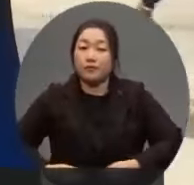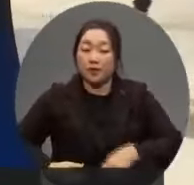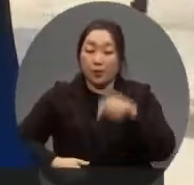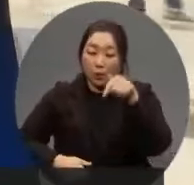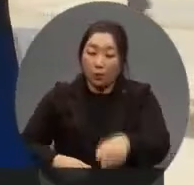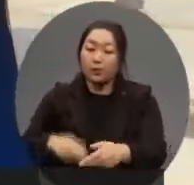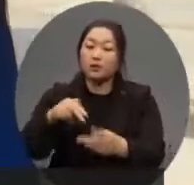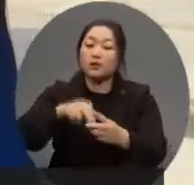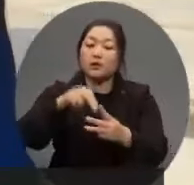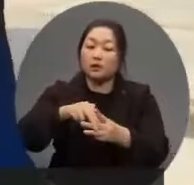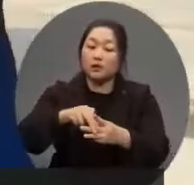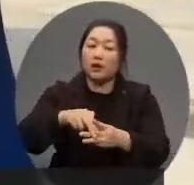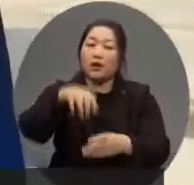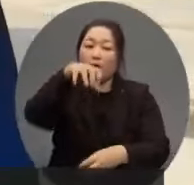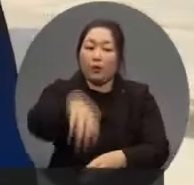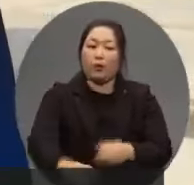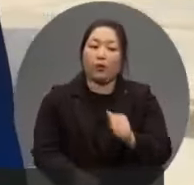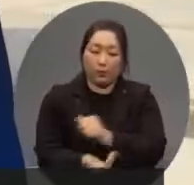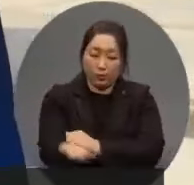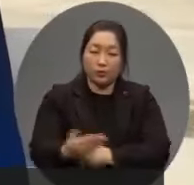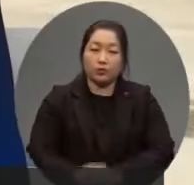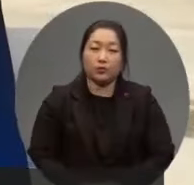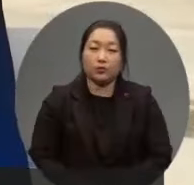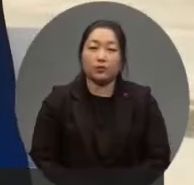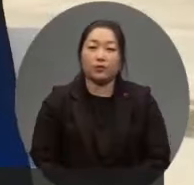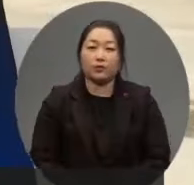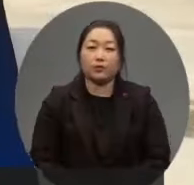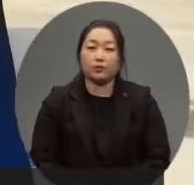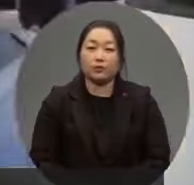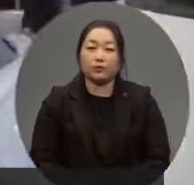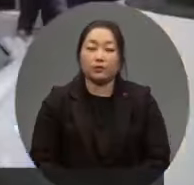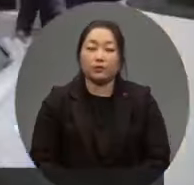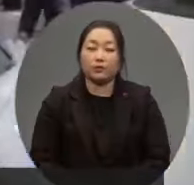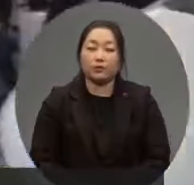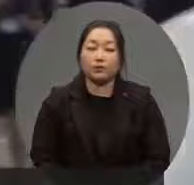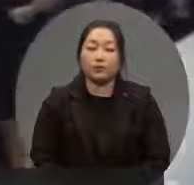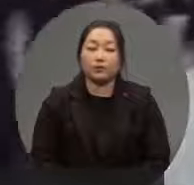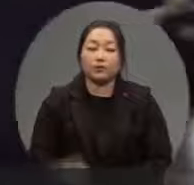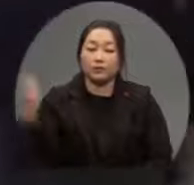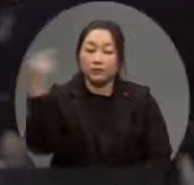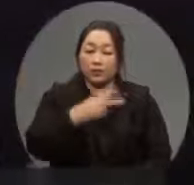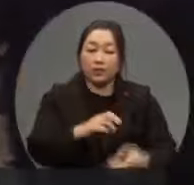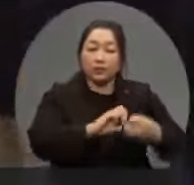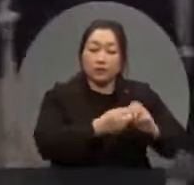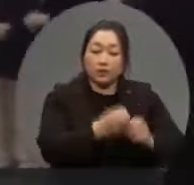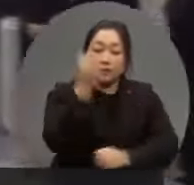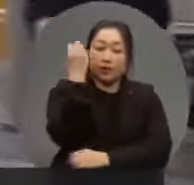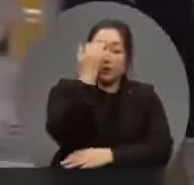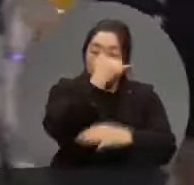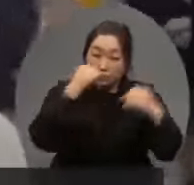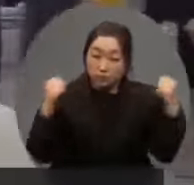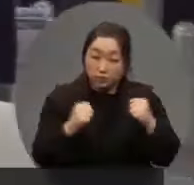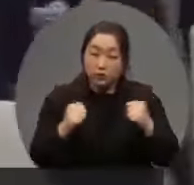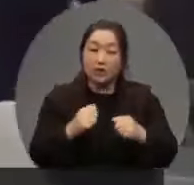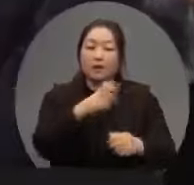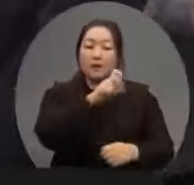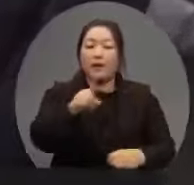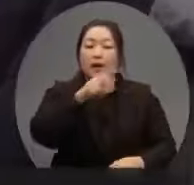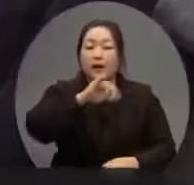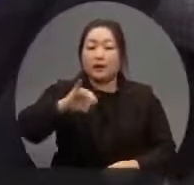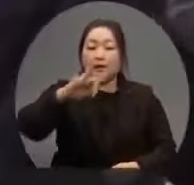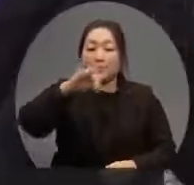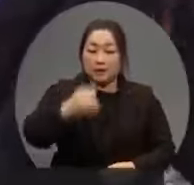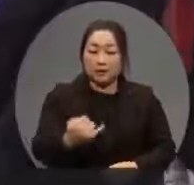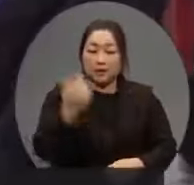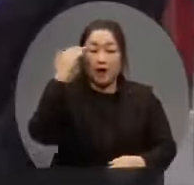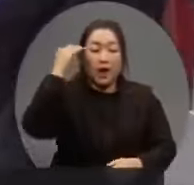이 오스코가 그렇게 하기 위한 공간을 제공할 수 있다고 봅니다. 또 제조업 기반의 충북이 마이스, 즉